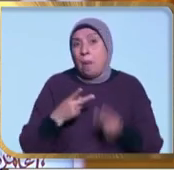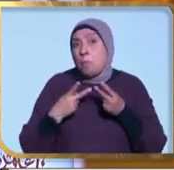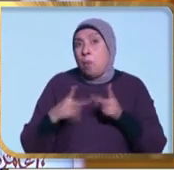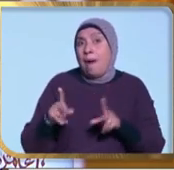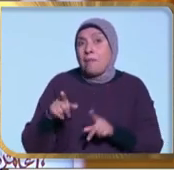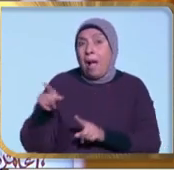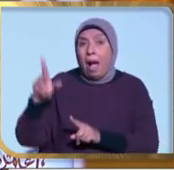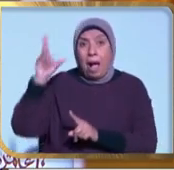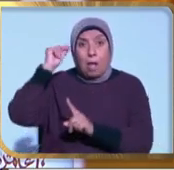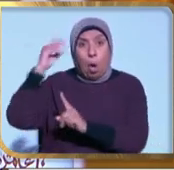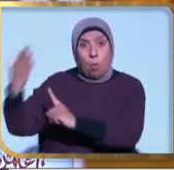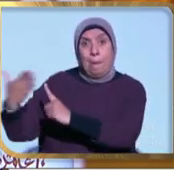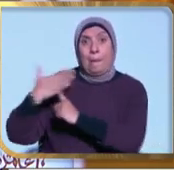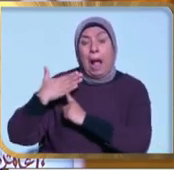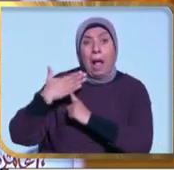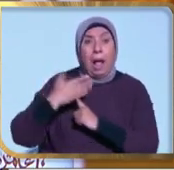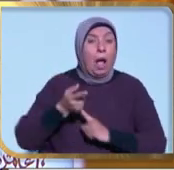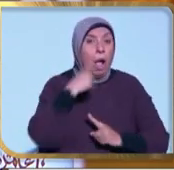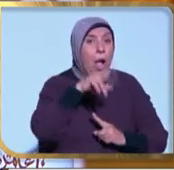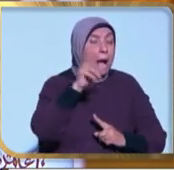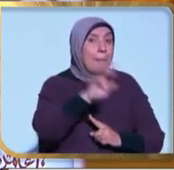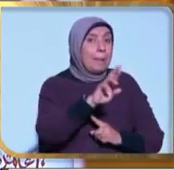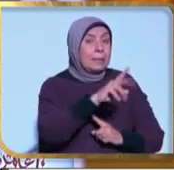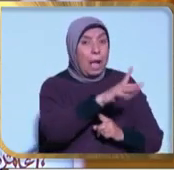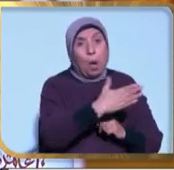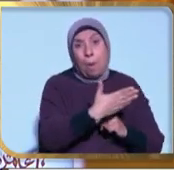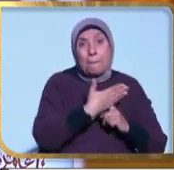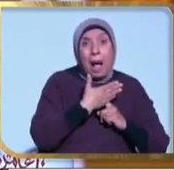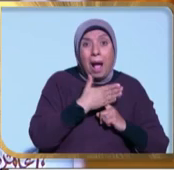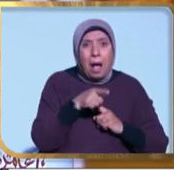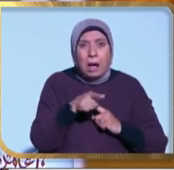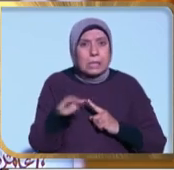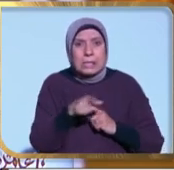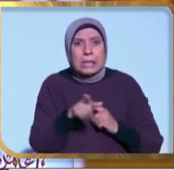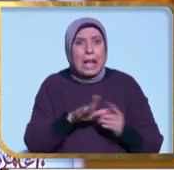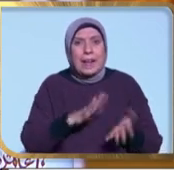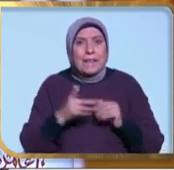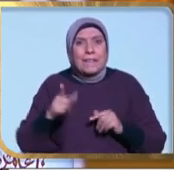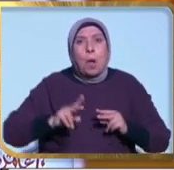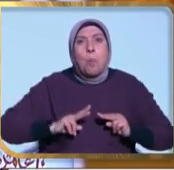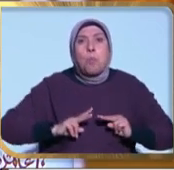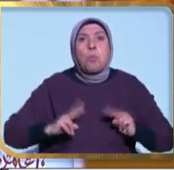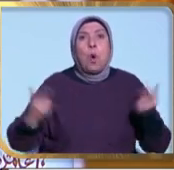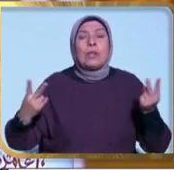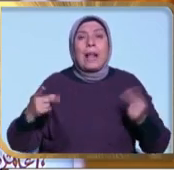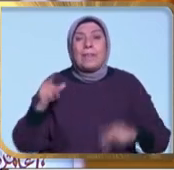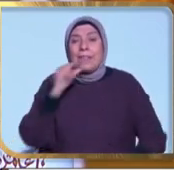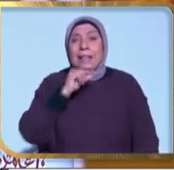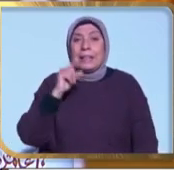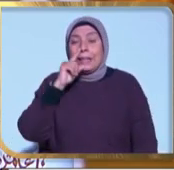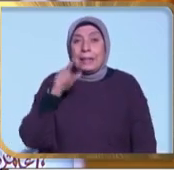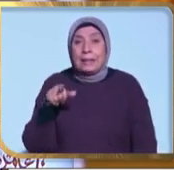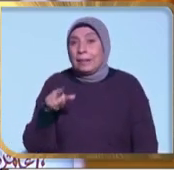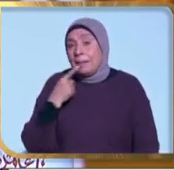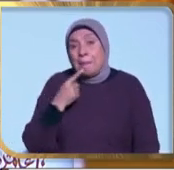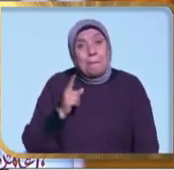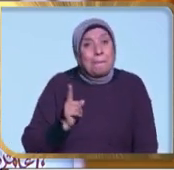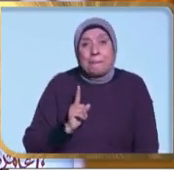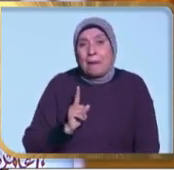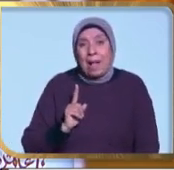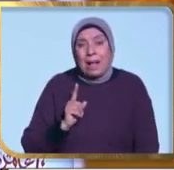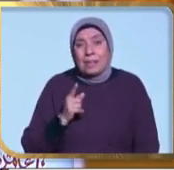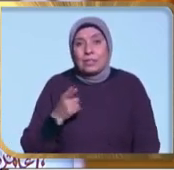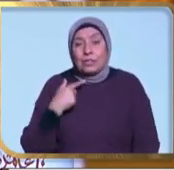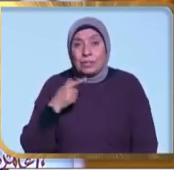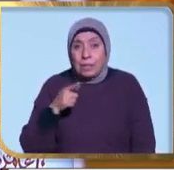على هذه الامور او تظهر موافقه على ما هم عليه من امور معينه هي متعارضه معك